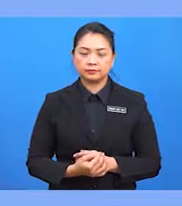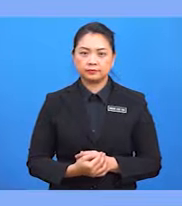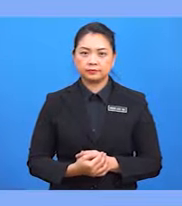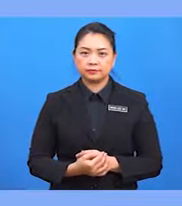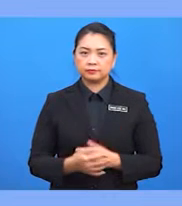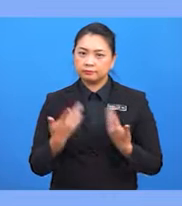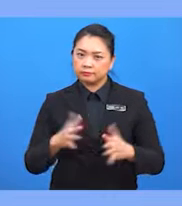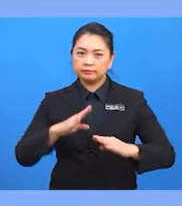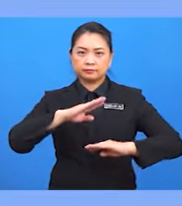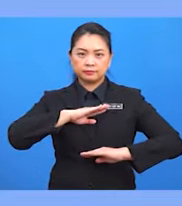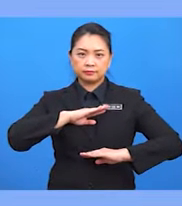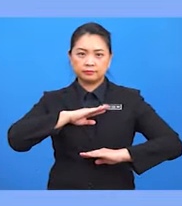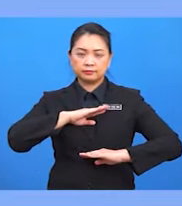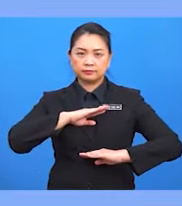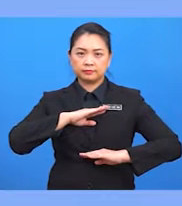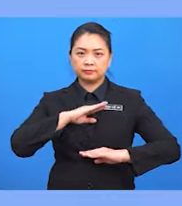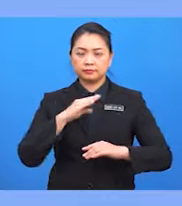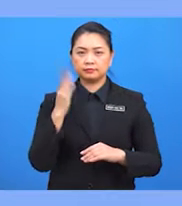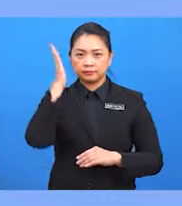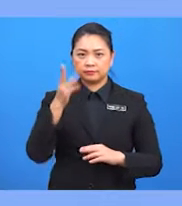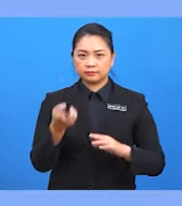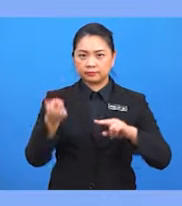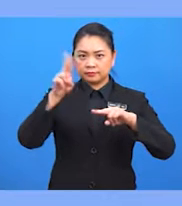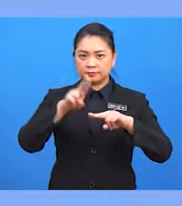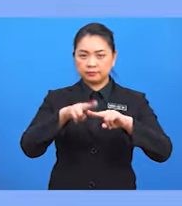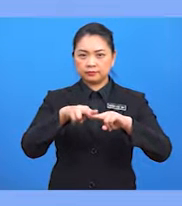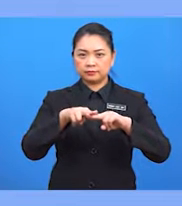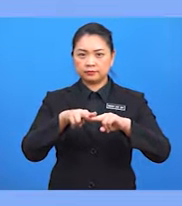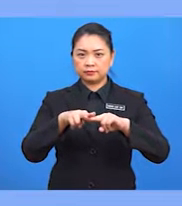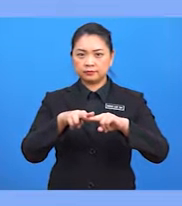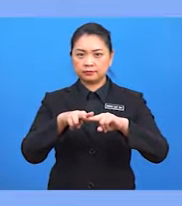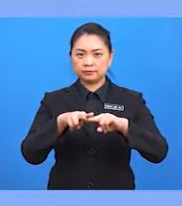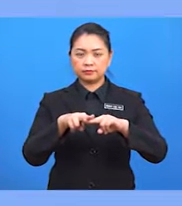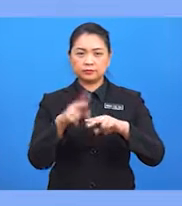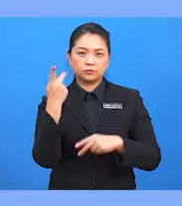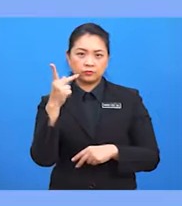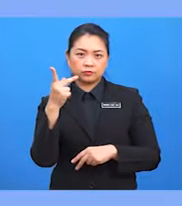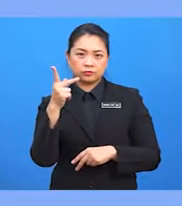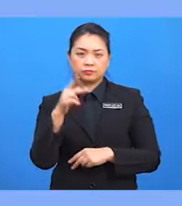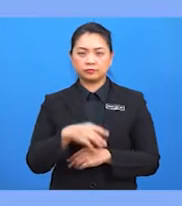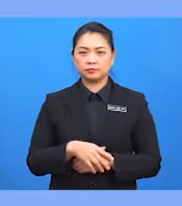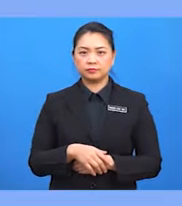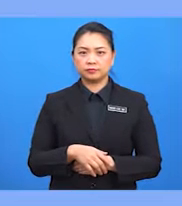Baik, setelah bersepuh hati, kita akan tambah kesan percikan kuning.